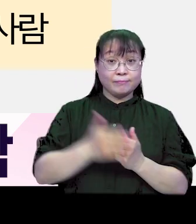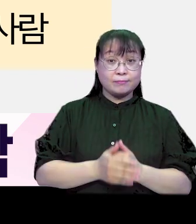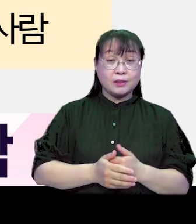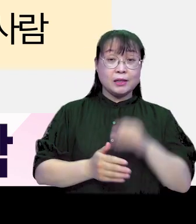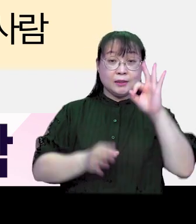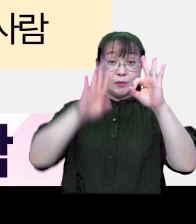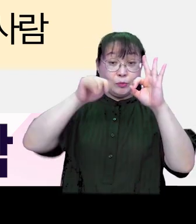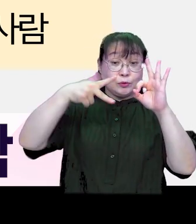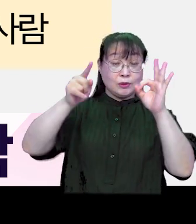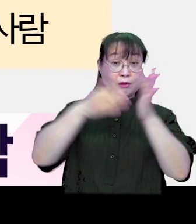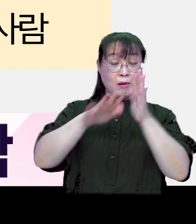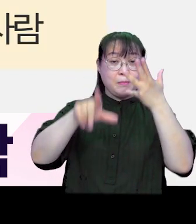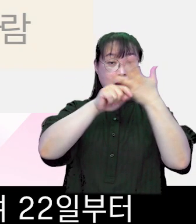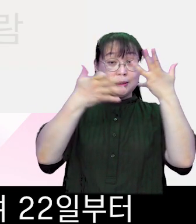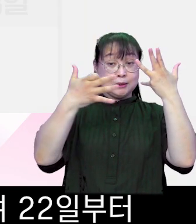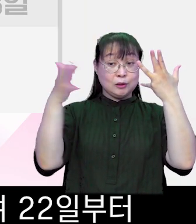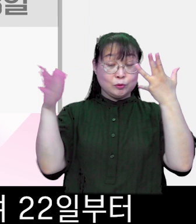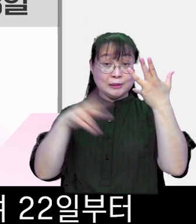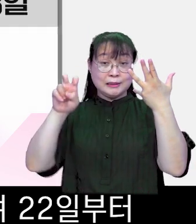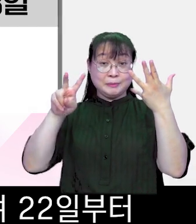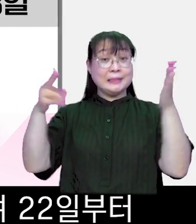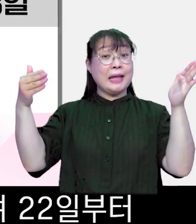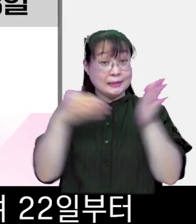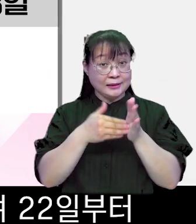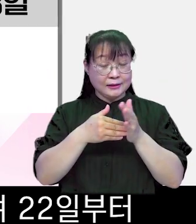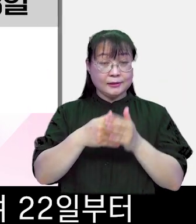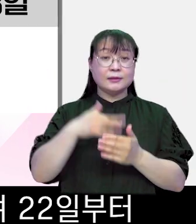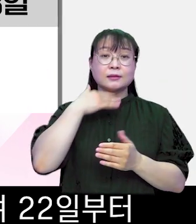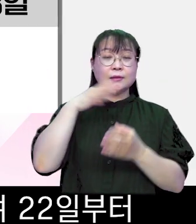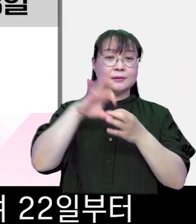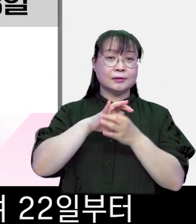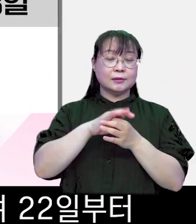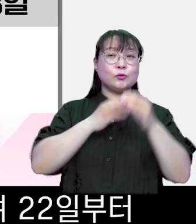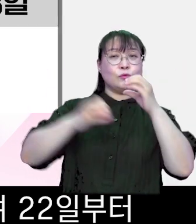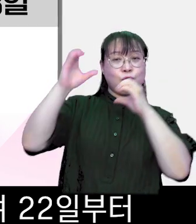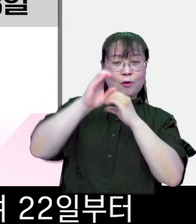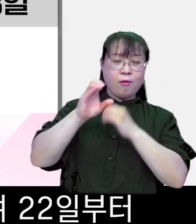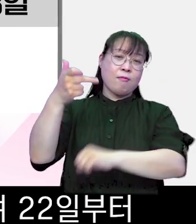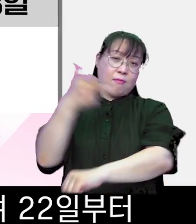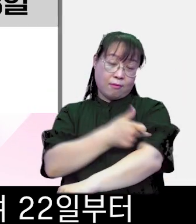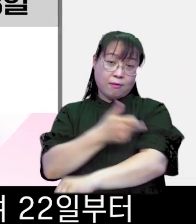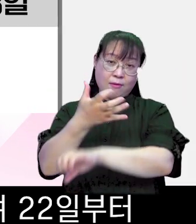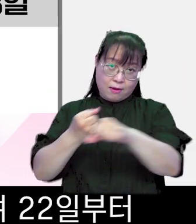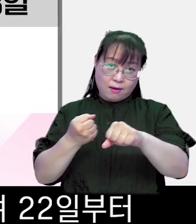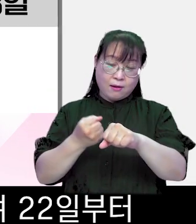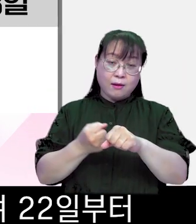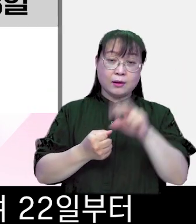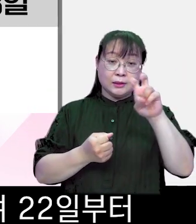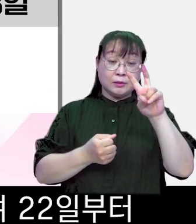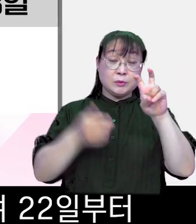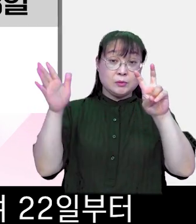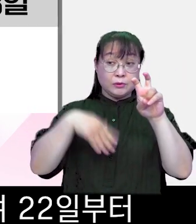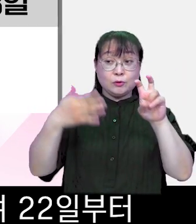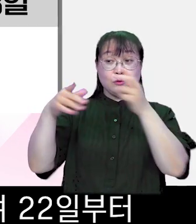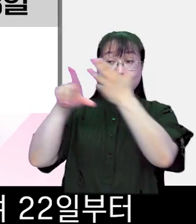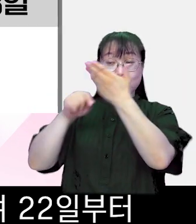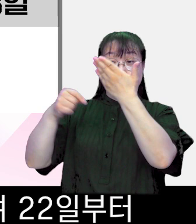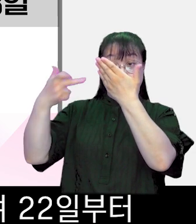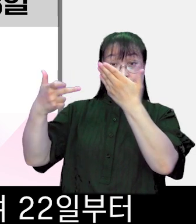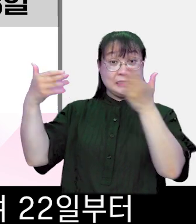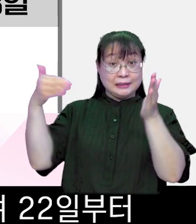백신 접종을 위해 마련됐습니다. 10부제 이후 8월 19일부터 21일까지는 연령대별 추가 예약이